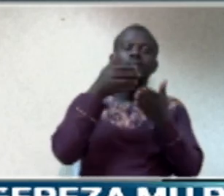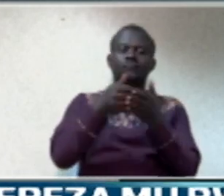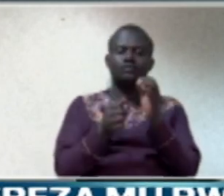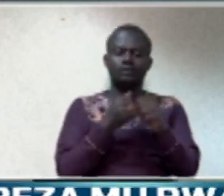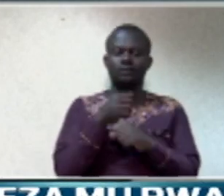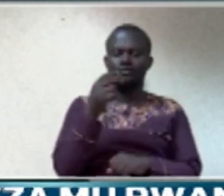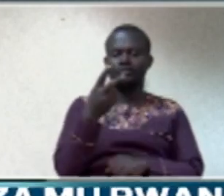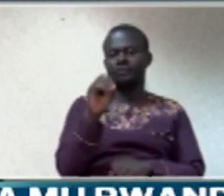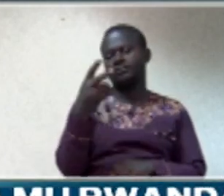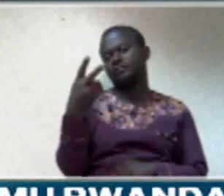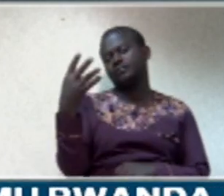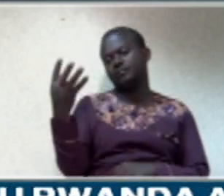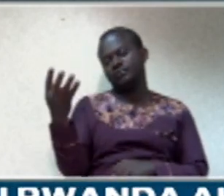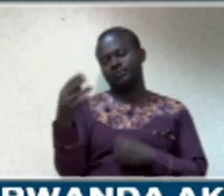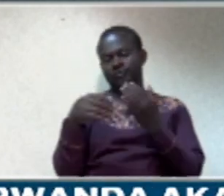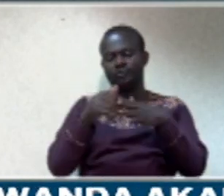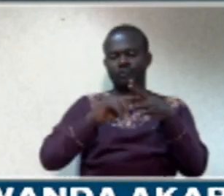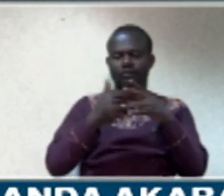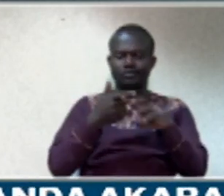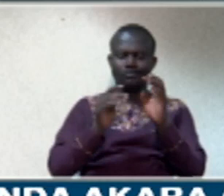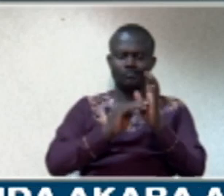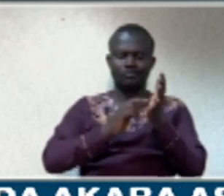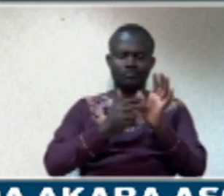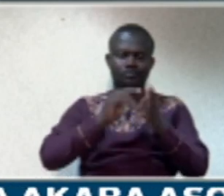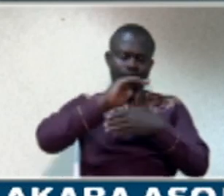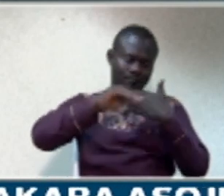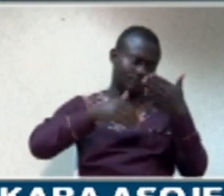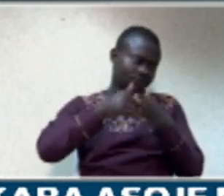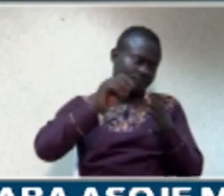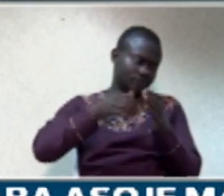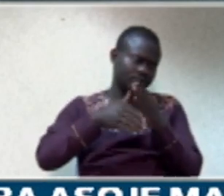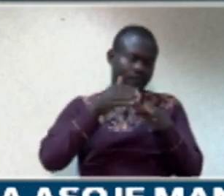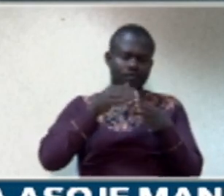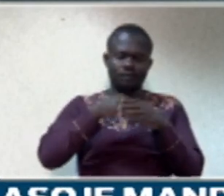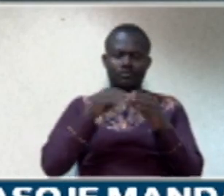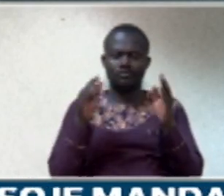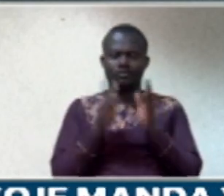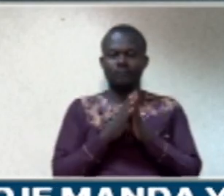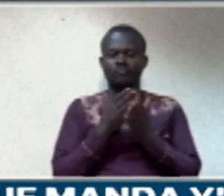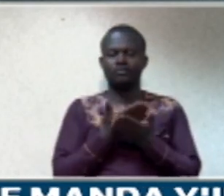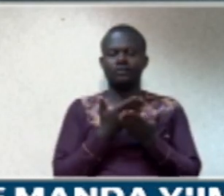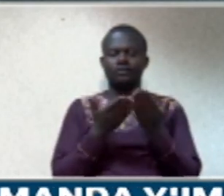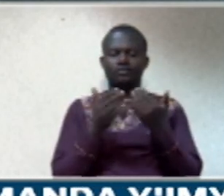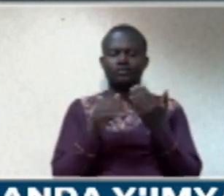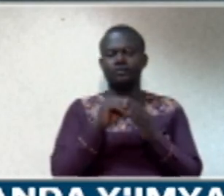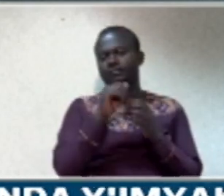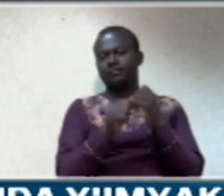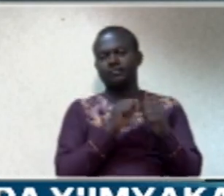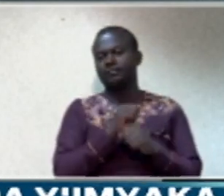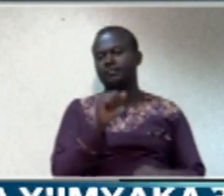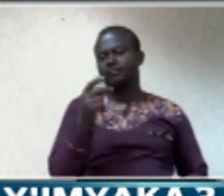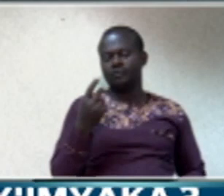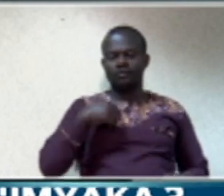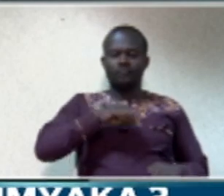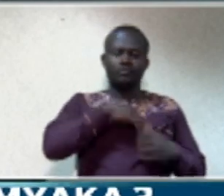2024 ibikorwa bizaba byatangiye ndetse umushinga wose w'ibyo tugomba kubaka mu mujyi bikazadusaba byibura indi myaka ibiri